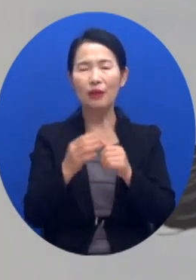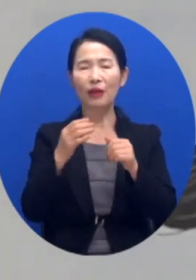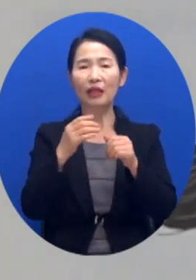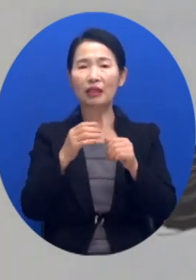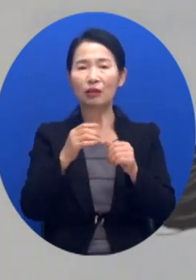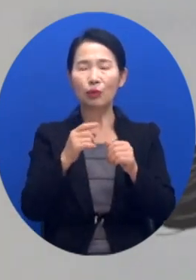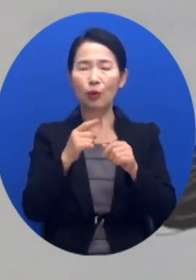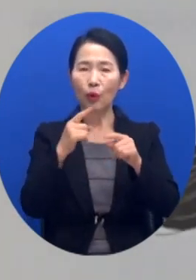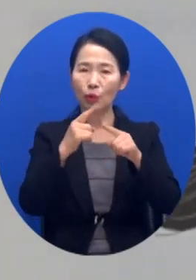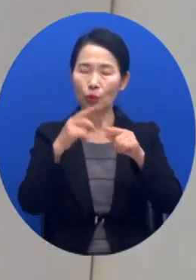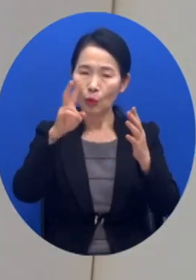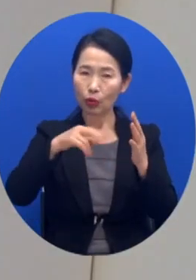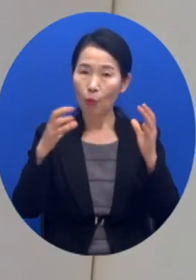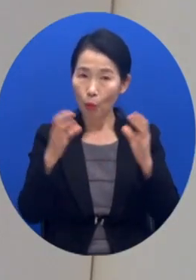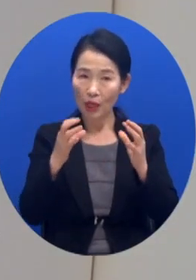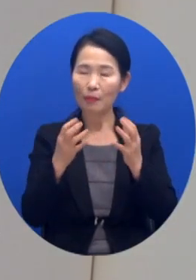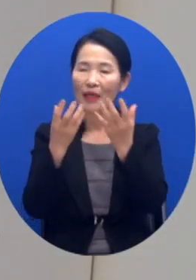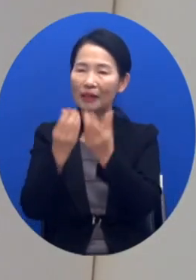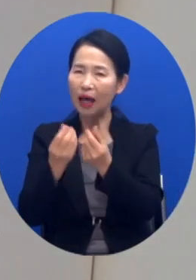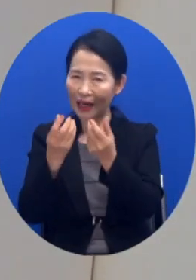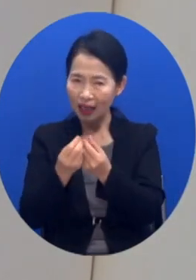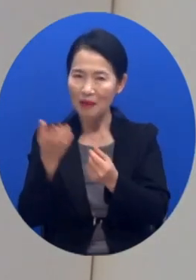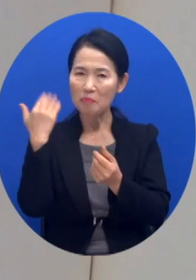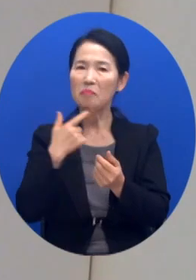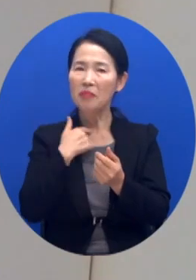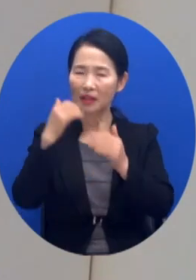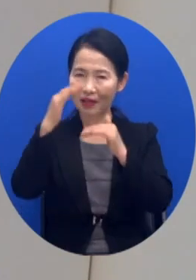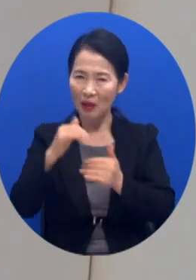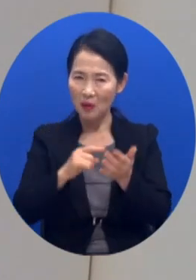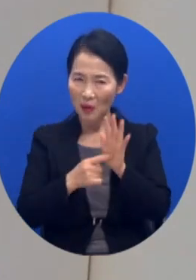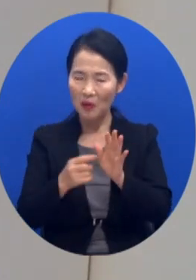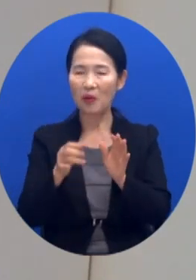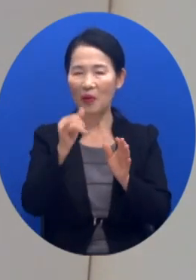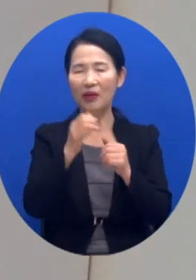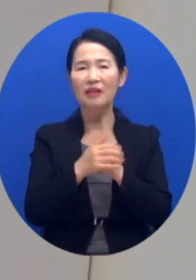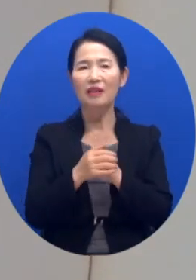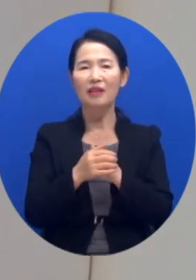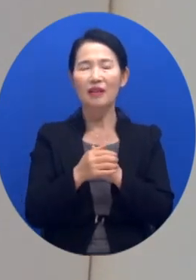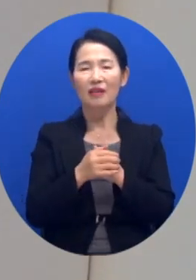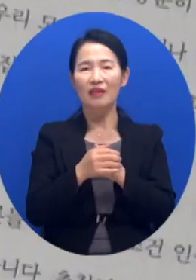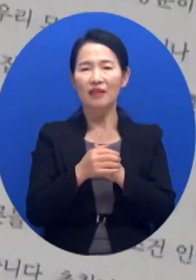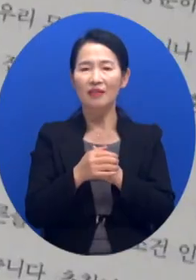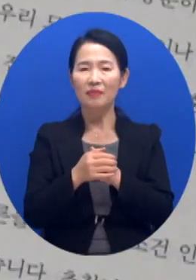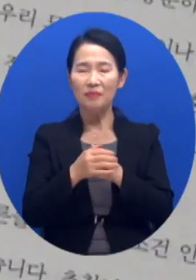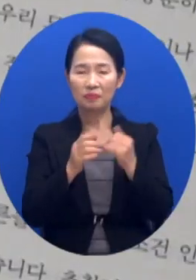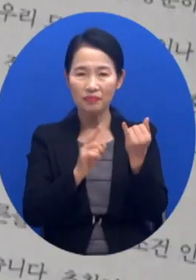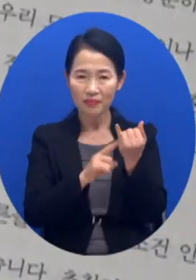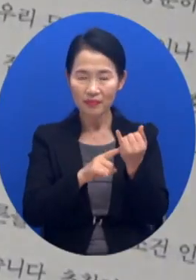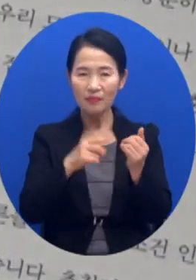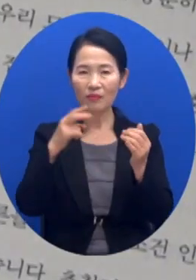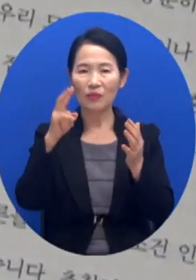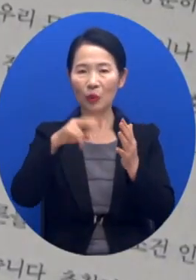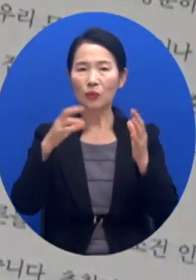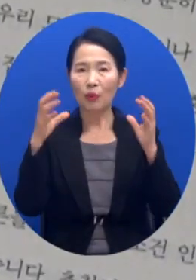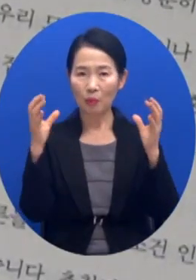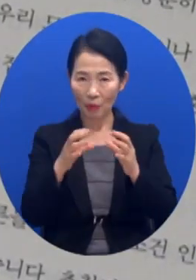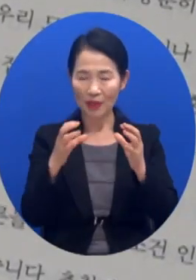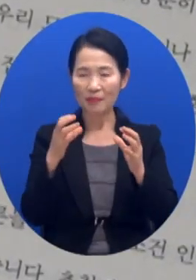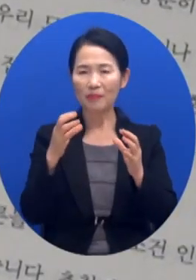사례도 제시합니다. 프리랜서 번역가이자 교회 교사를 하며 독서 모임을 진행하는 저자 조은정